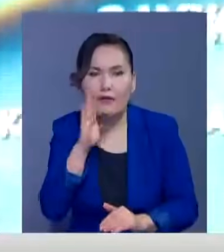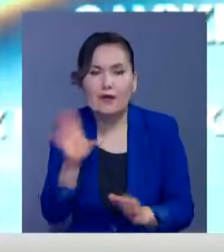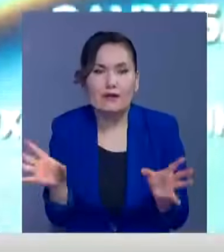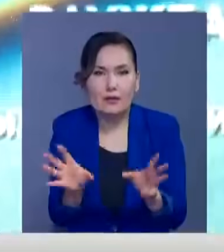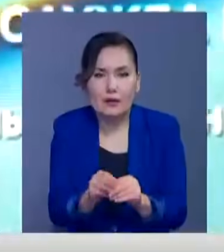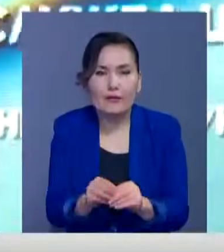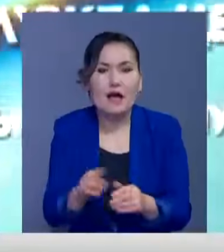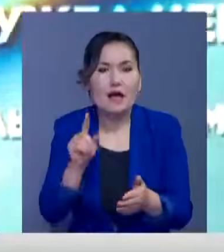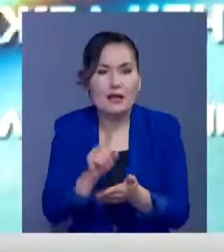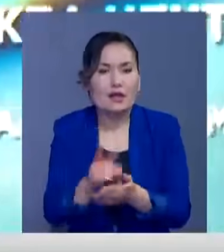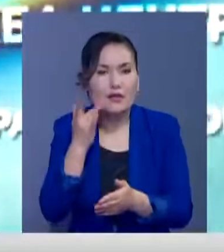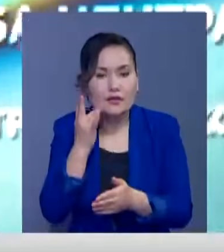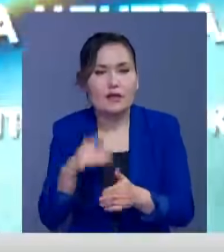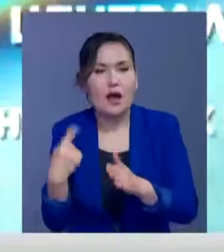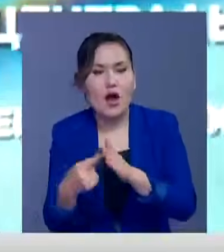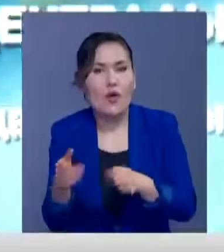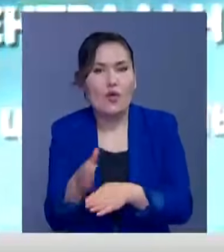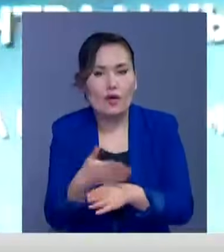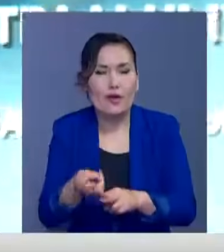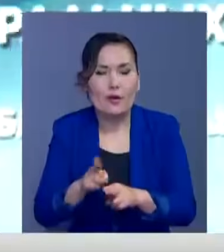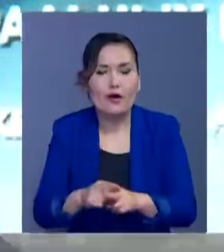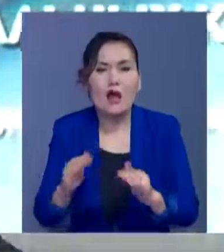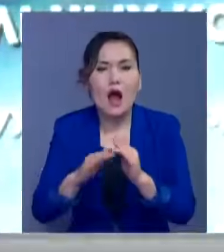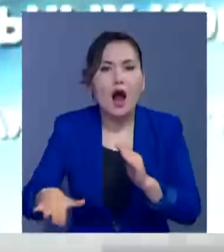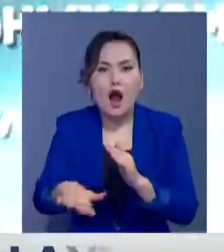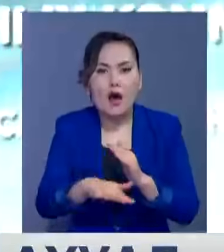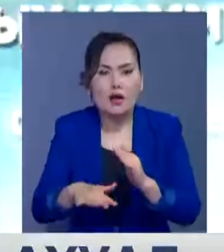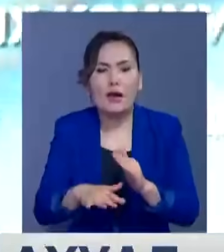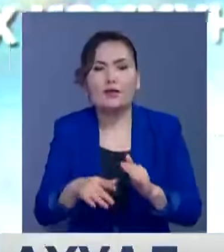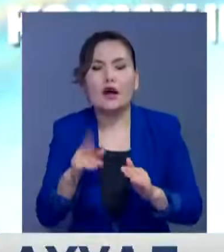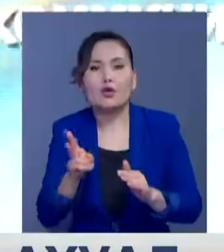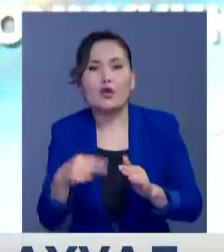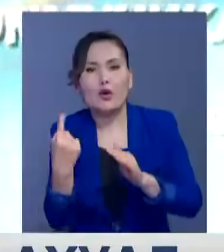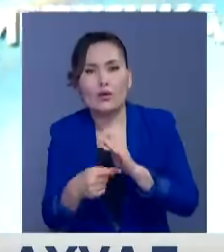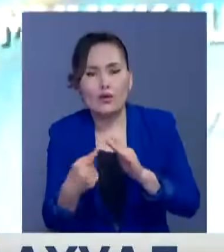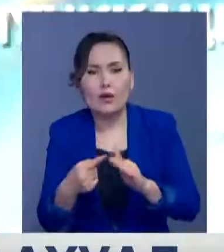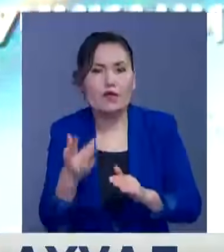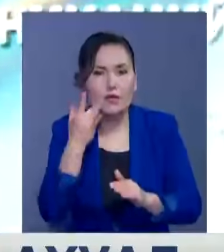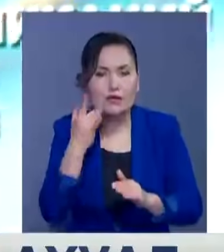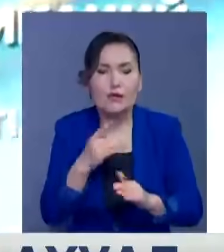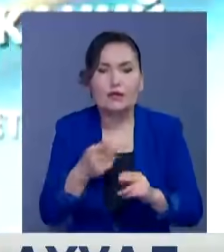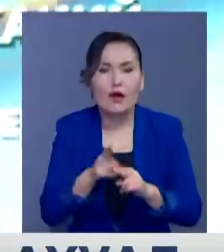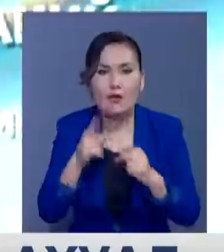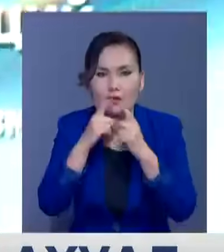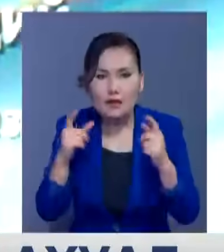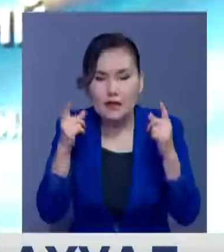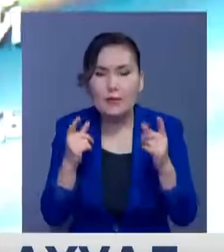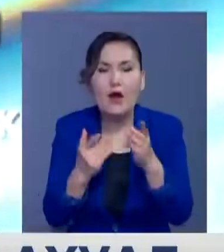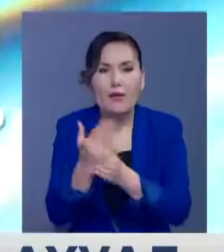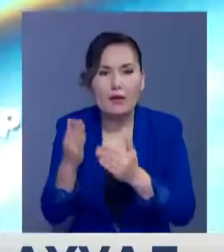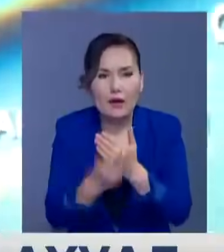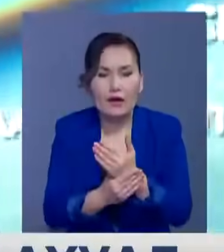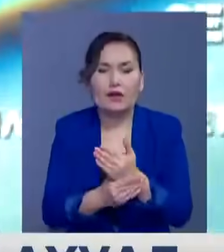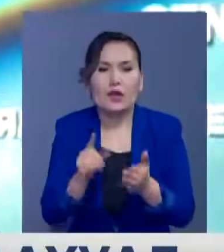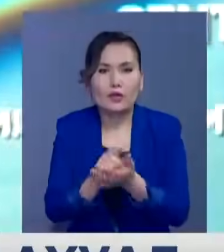жүруіне тыйым салынады. Аулада серуендеуге шыққан тұрғындар антисептикалық құралдармен бетперде, тағы жеке куәлігін алып шығу керек. 65